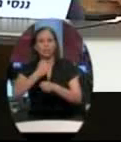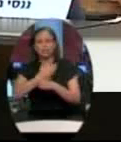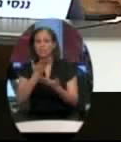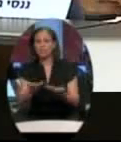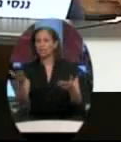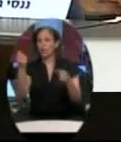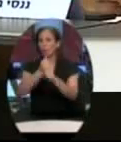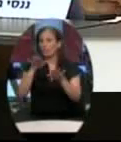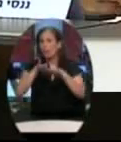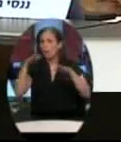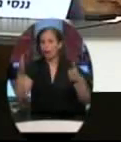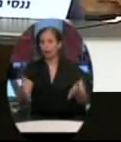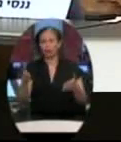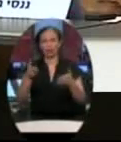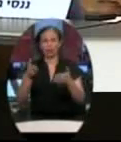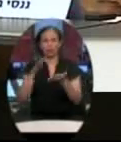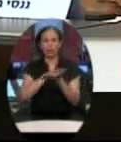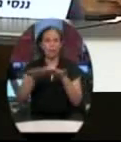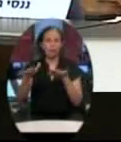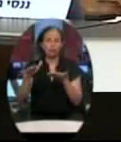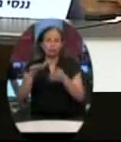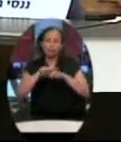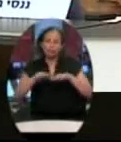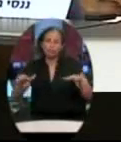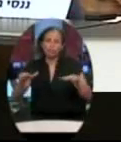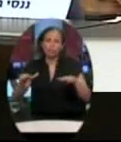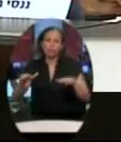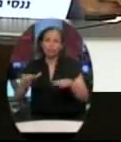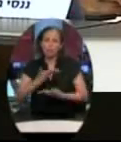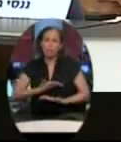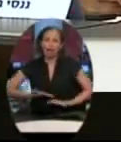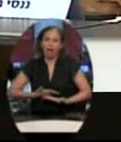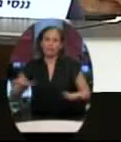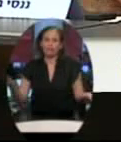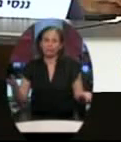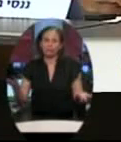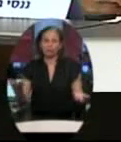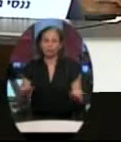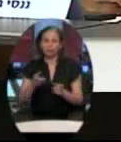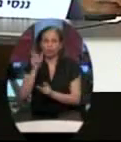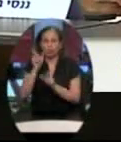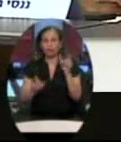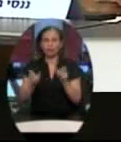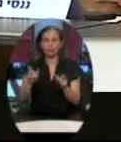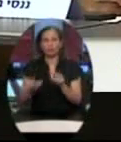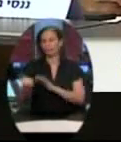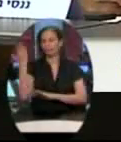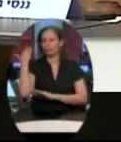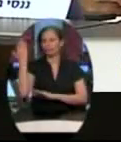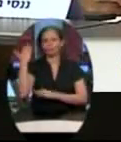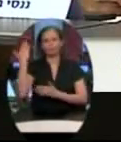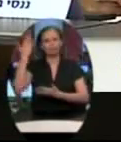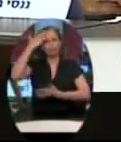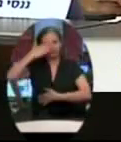במה שפשוט הגיעו למצב שהם בחרפת רעב. אנשים שבזמנו הגיעו